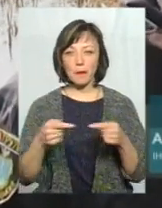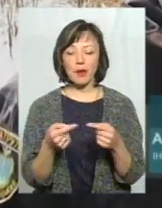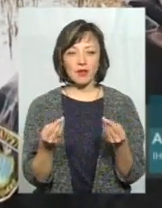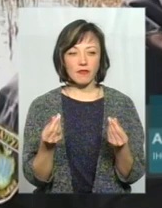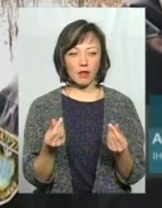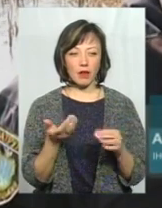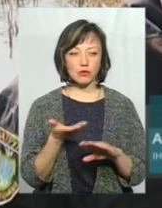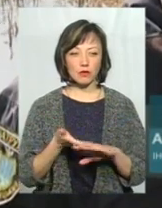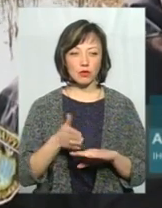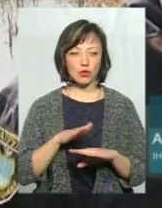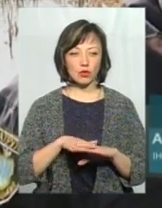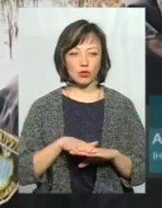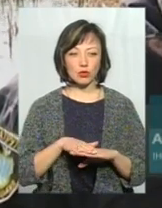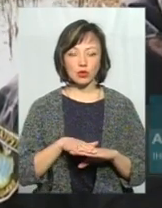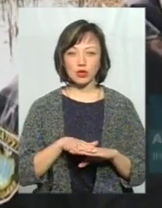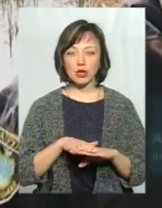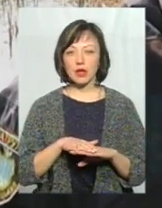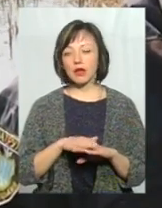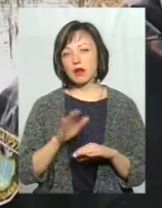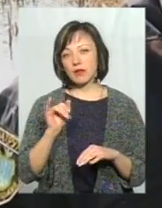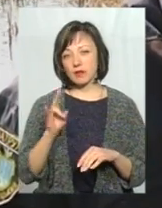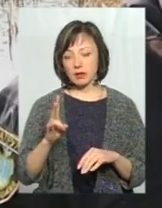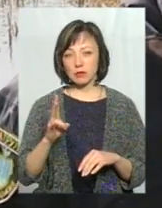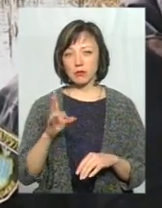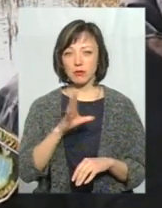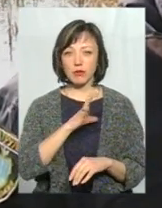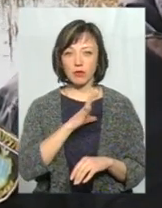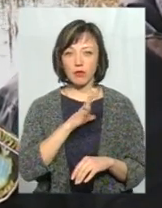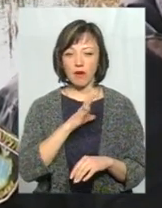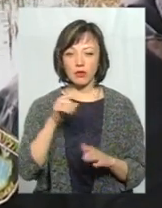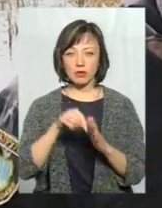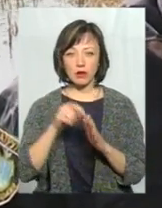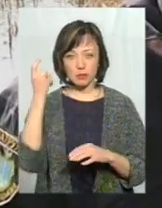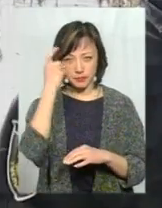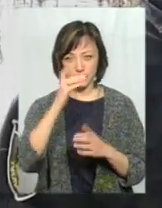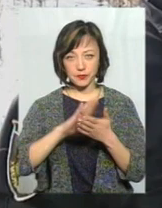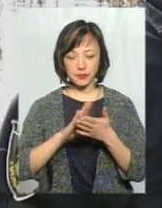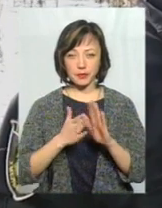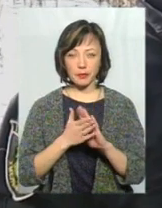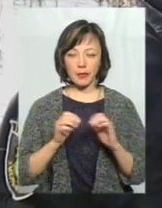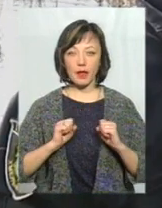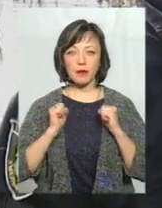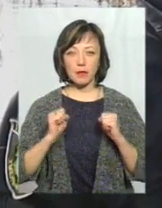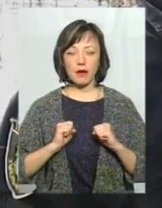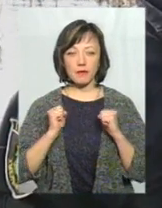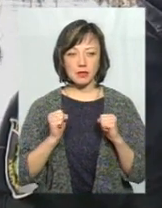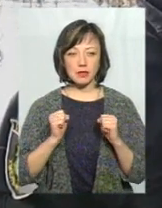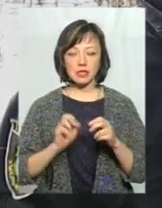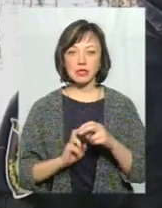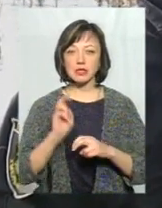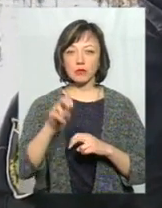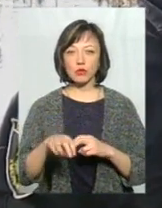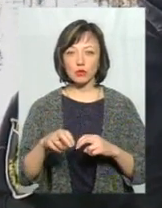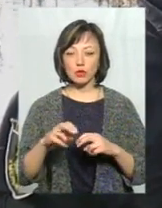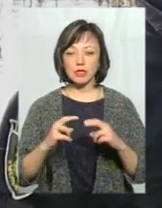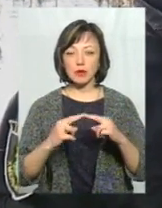фінансові труднощі, він при цьому перебував з ознаками алкогольного сп'яніння. Намагався вже стрибнути